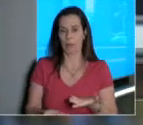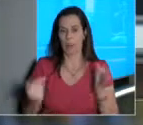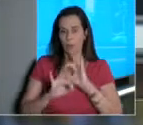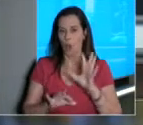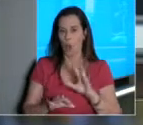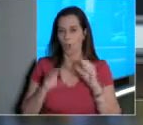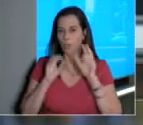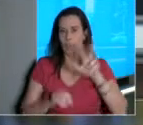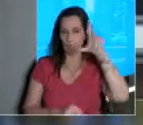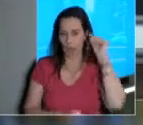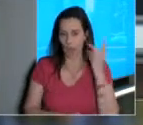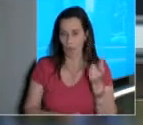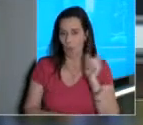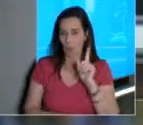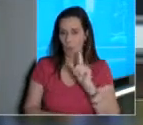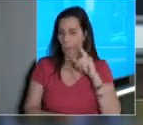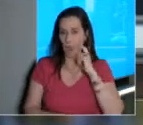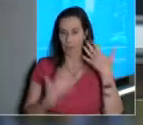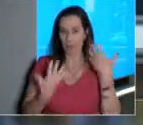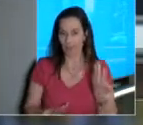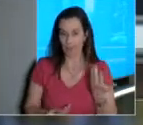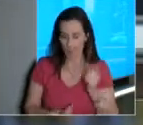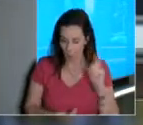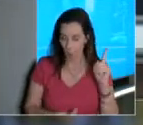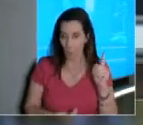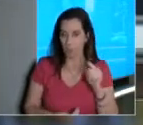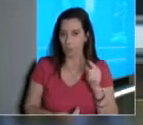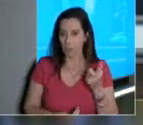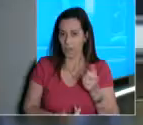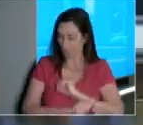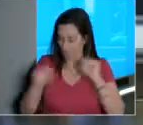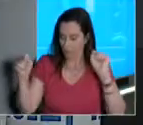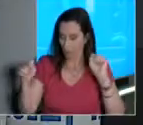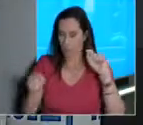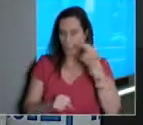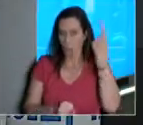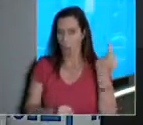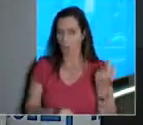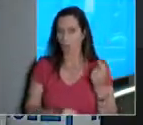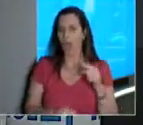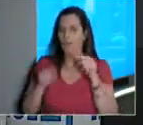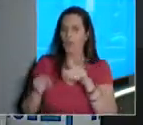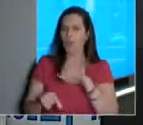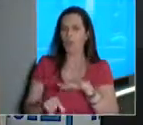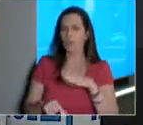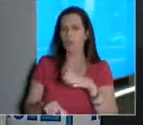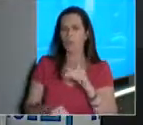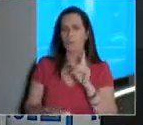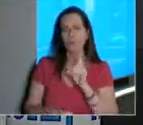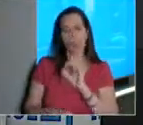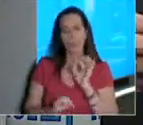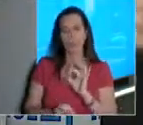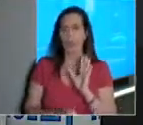אחד לא שם אותם בצפון תל אביב, לא שם אותם ברמת אביב ג', כן? זה היה מפוצץ את המדינה אם היה קורה דבר כזה. אז פה יש פה טעם לפגם,